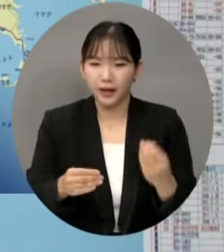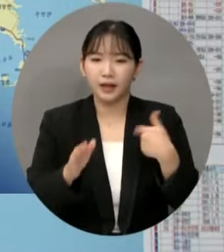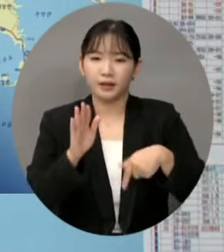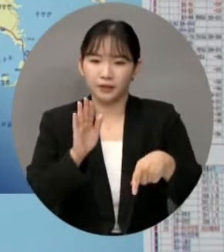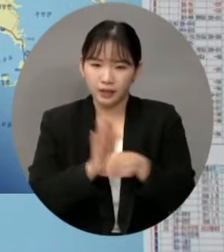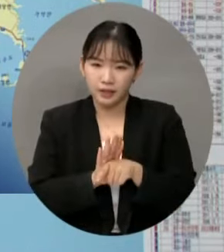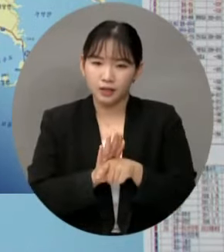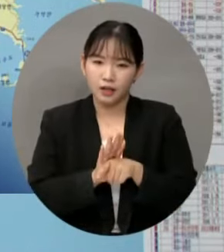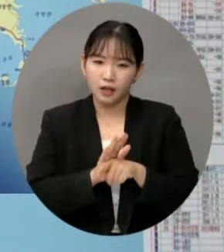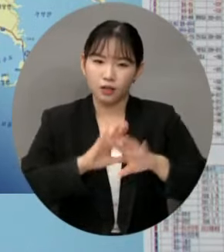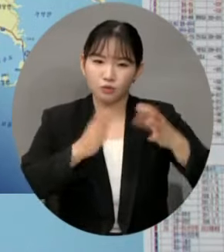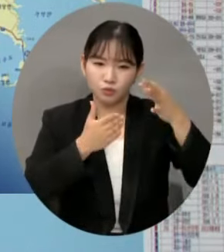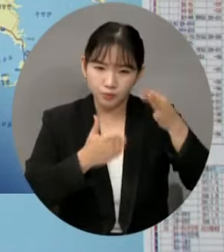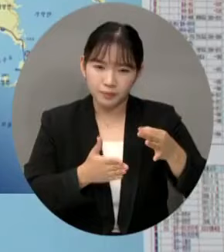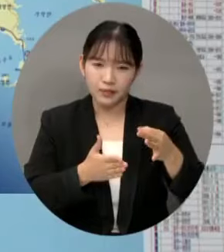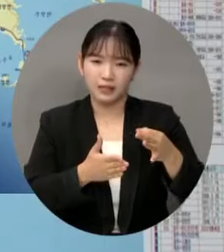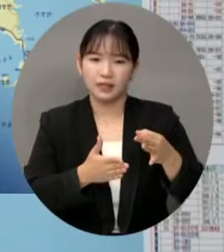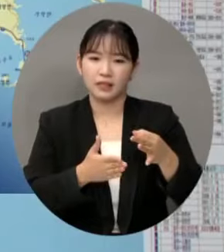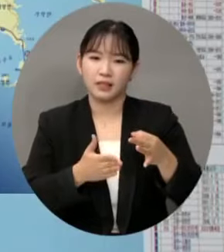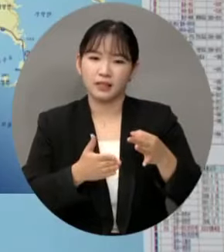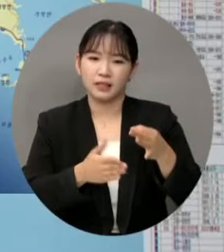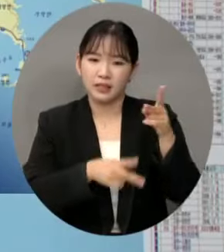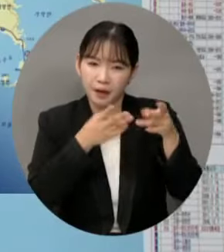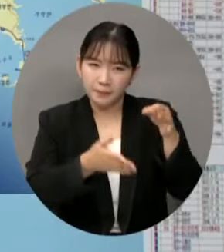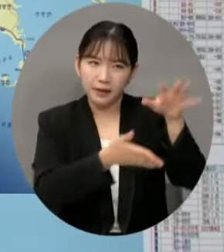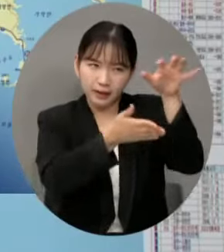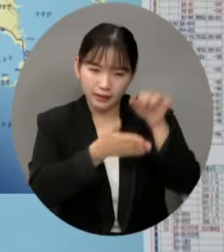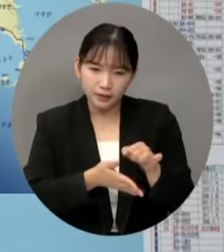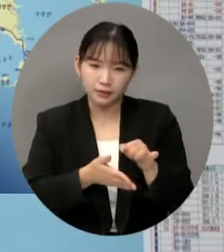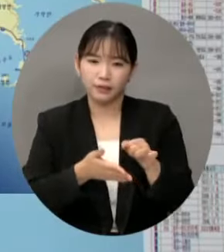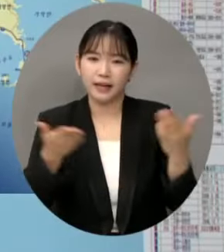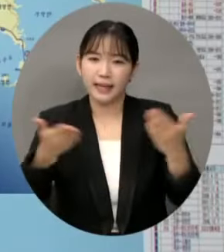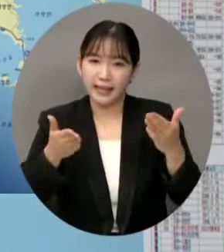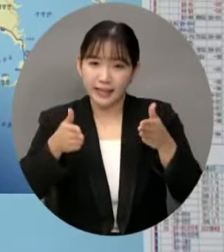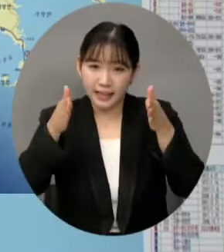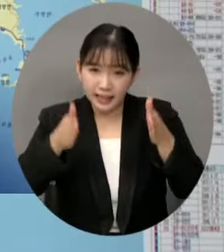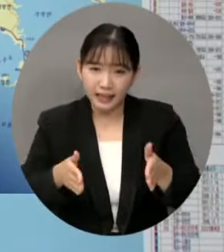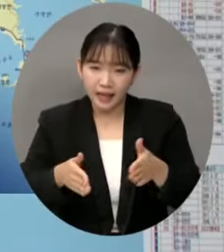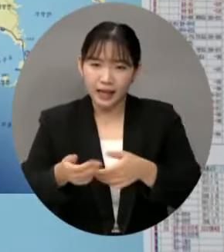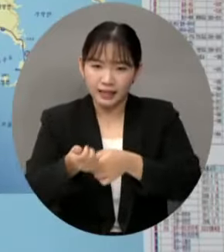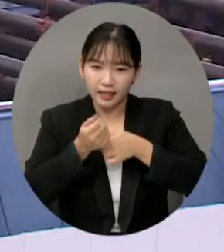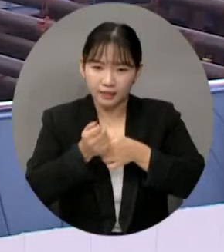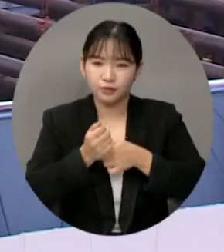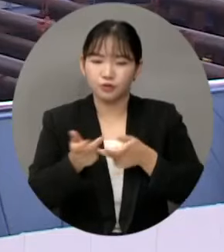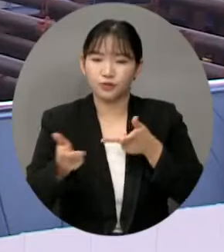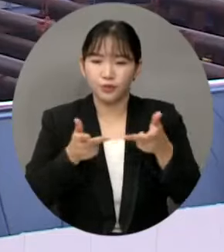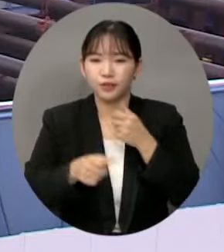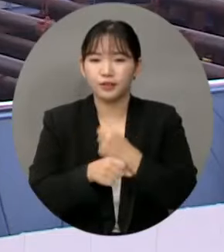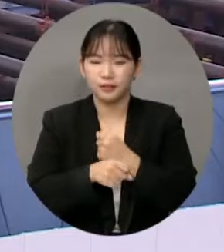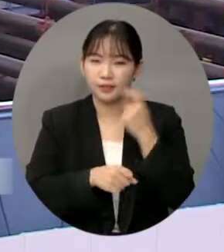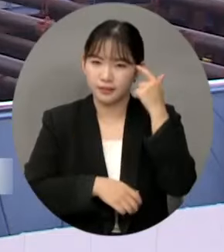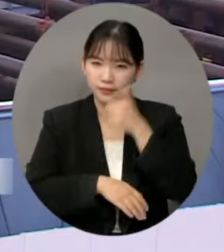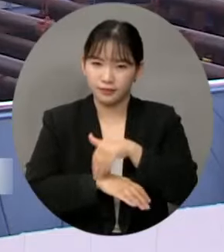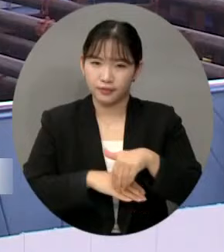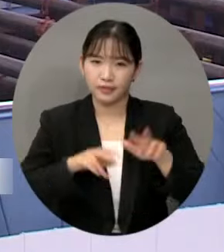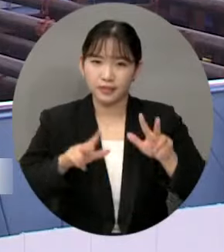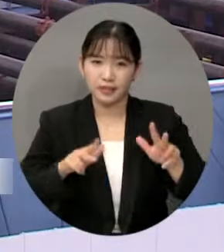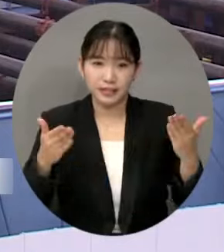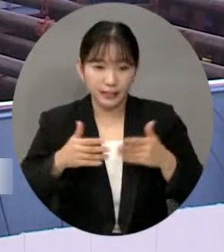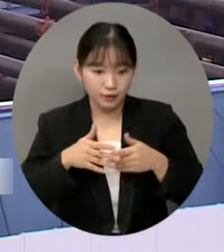있도록 저희들 국비 자녀 사업비 학부와 공기 단축에 따른 공정 조정등을 통해서 현재 공사